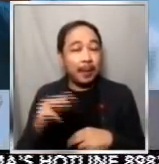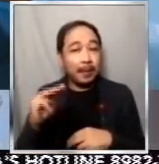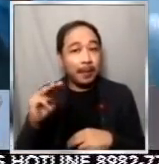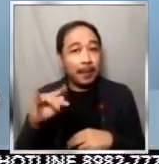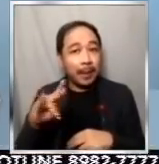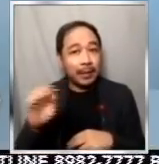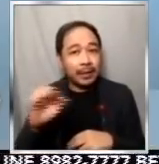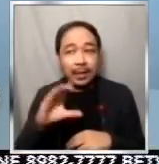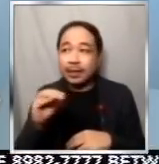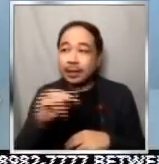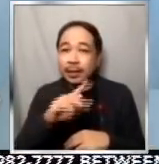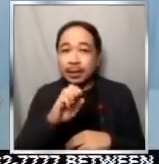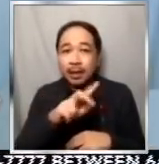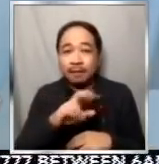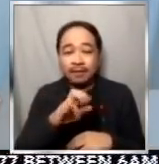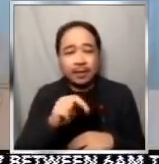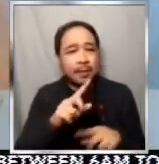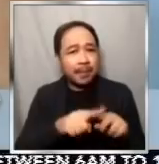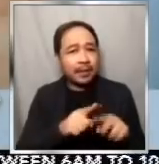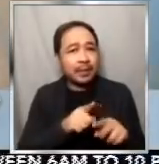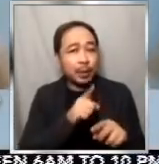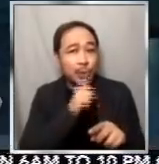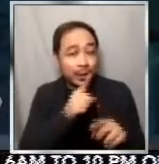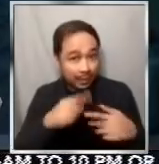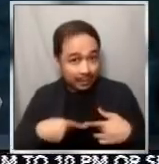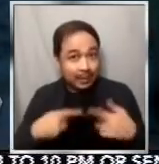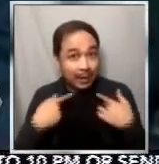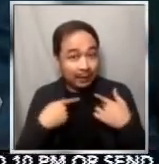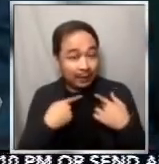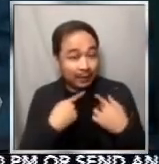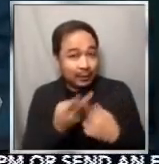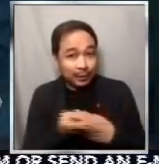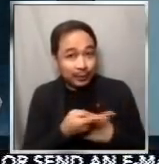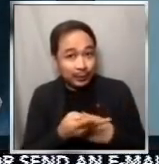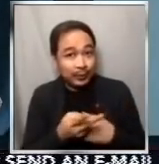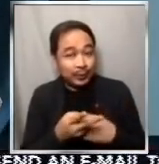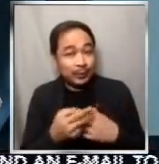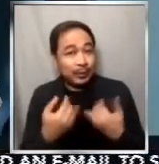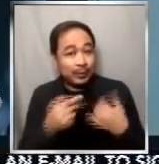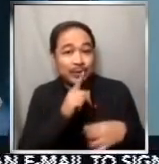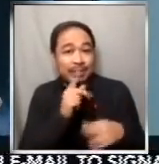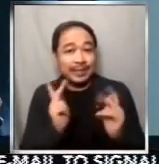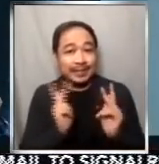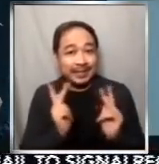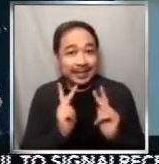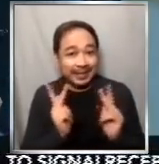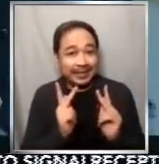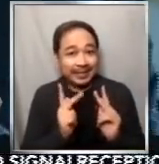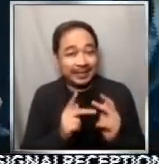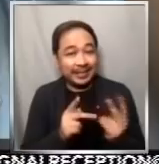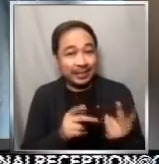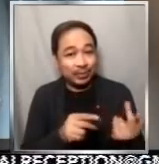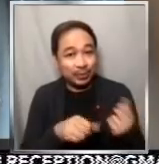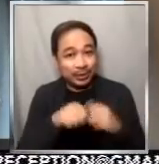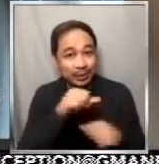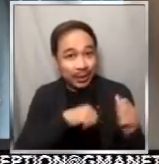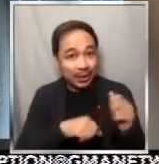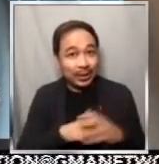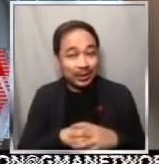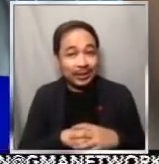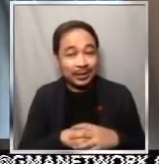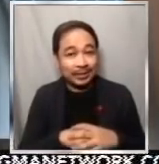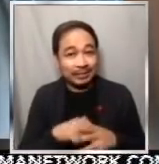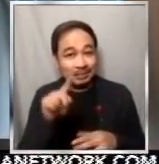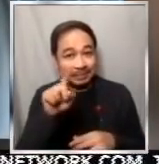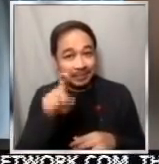sa tunay na buhay. Kinikilig na kaya si na Mikee at Kelvin sa isa't isa. Totoo naman po yung nararamdaman